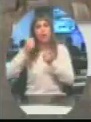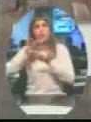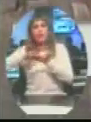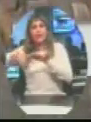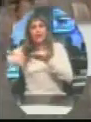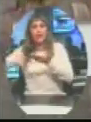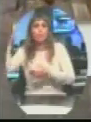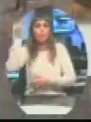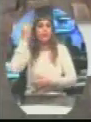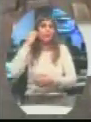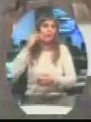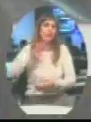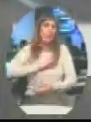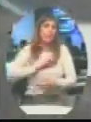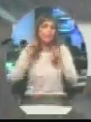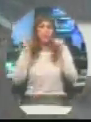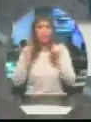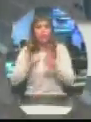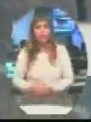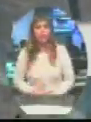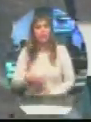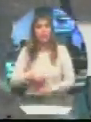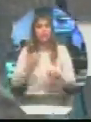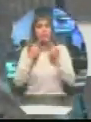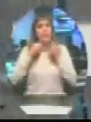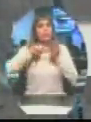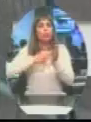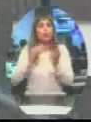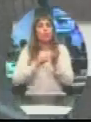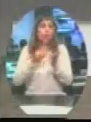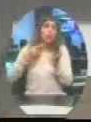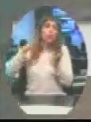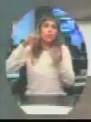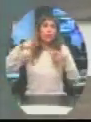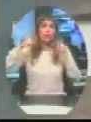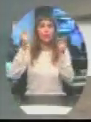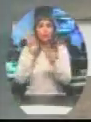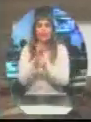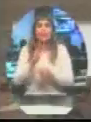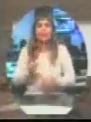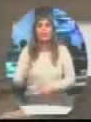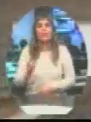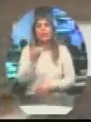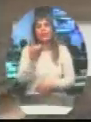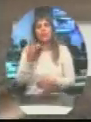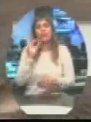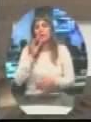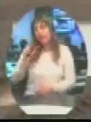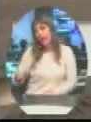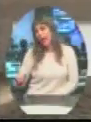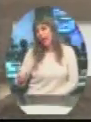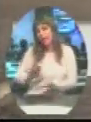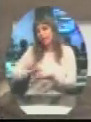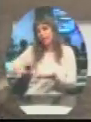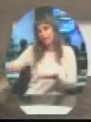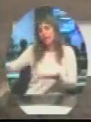היסודיים והתיכוניים. במהלך הדיון בוועדה הודגש הצורך להגביר את החינוך לזהירות בדרכים מגיל הגן ולוודא שהוא מגיע